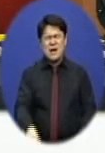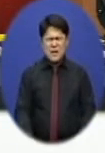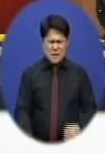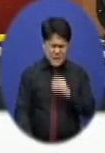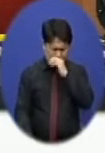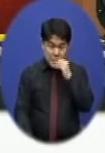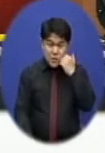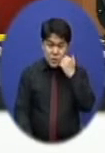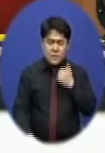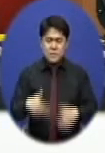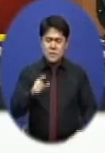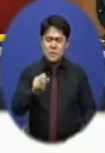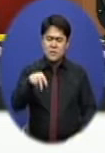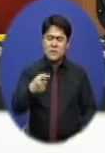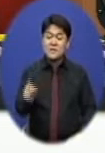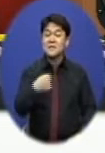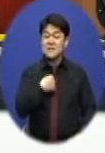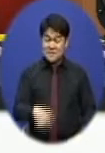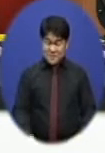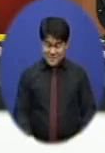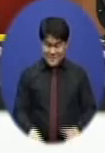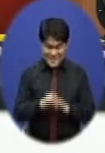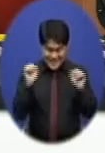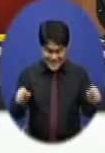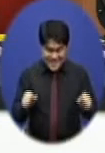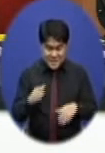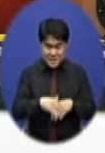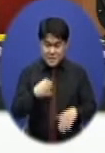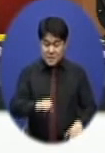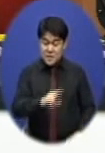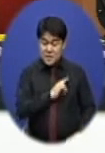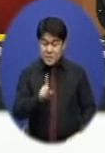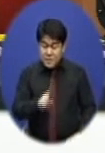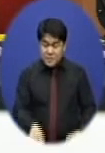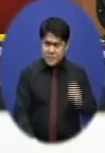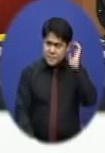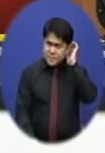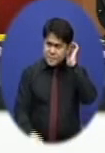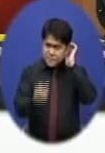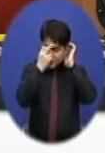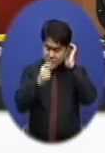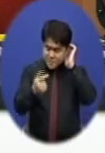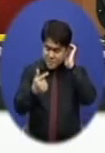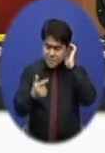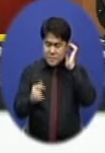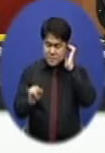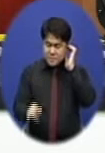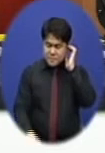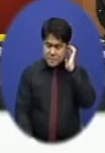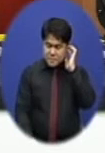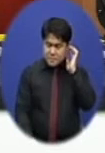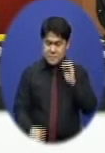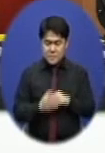누구세요? 장순자요. 어머나, 안녕하세요. 아, 안녕하세요. 그 손녀딸 이름이 뭐죠? 저 하은인데요. 아, 맞아, 하은이. 아,